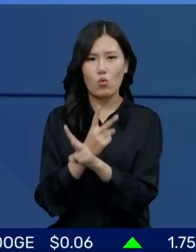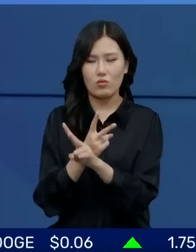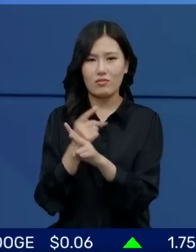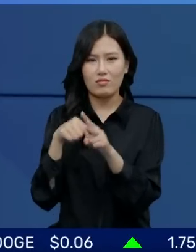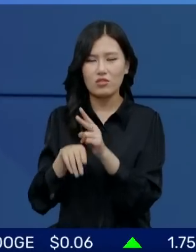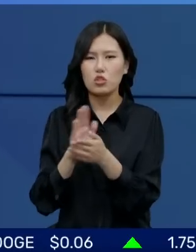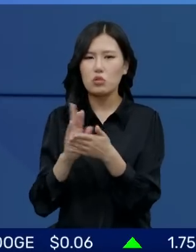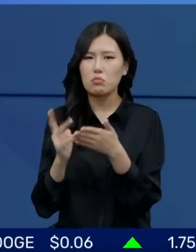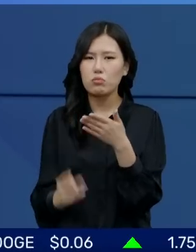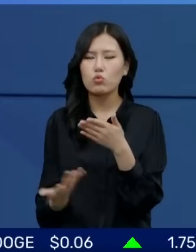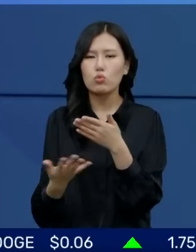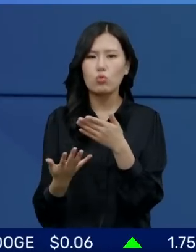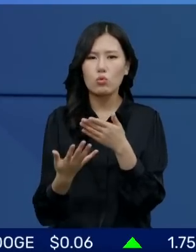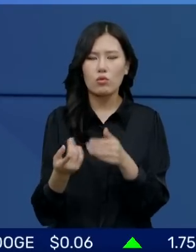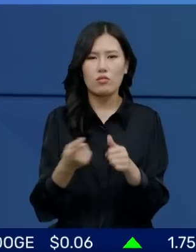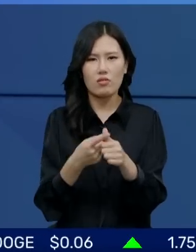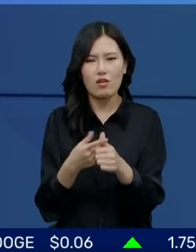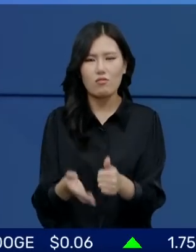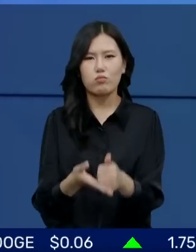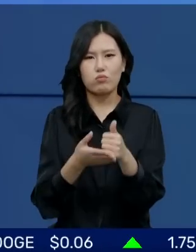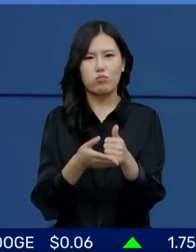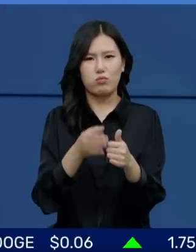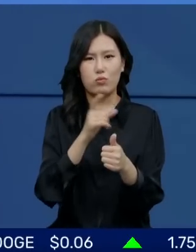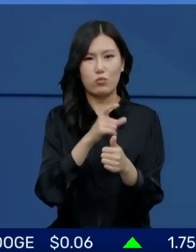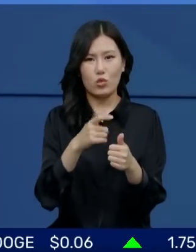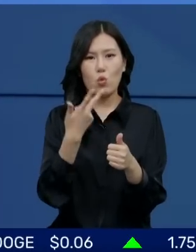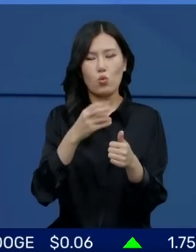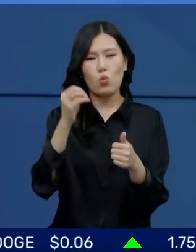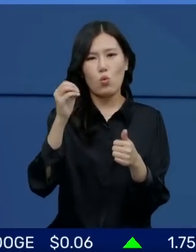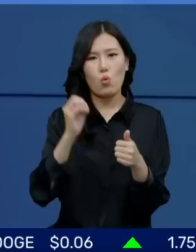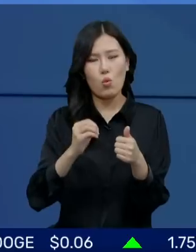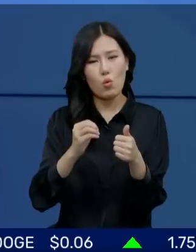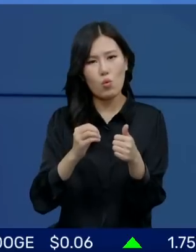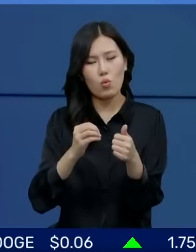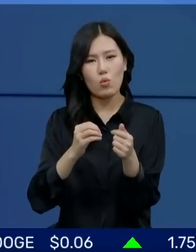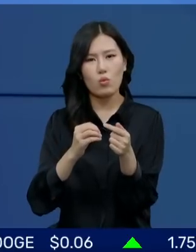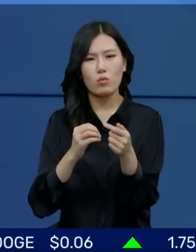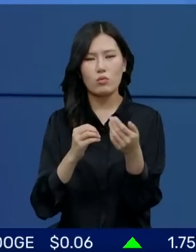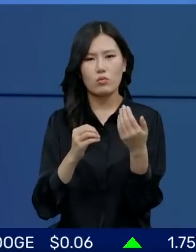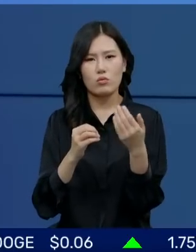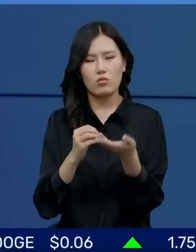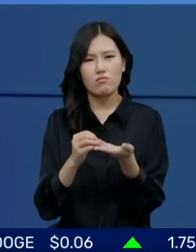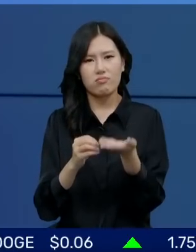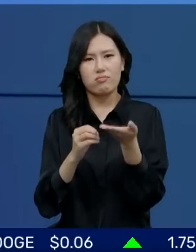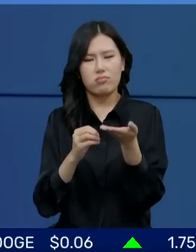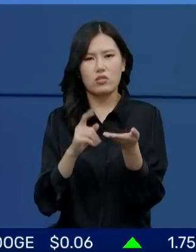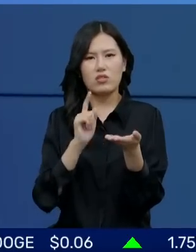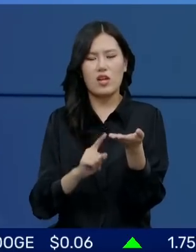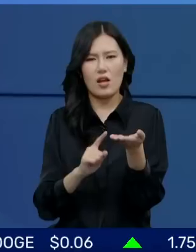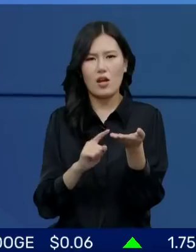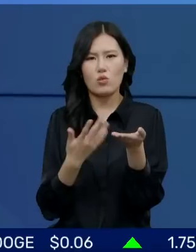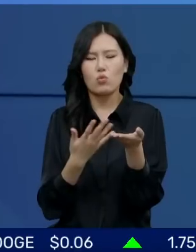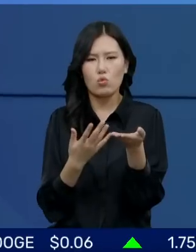нэр дэвшигчдийн 30-аас доошгүй хувь нь аль нэг хүйсний төлөөлөл байхаар тусгасан. Өмнө нь 20 байсныг нь 30% болгон нэмэгдүүлсэн